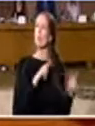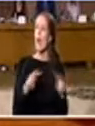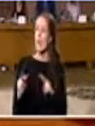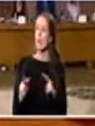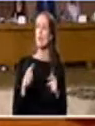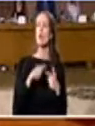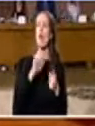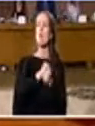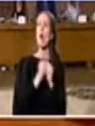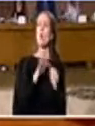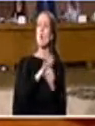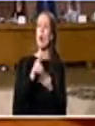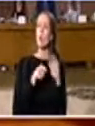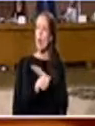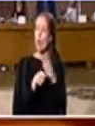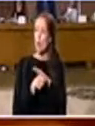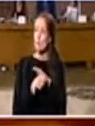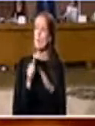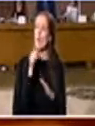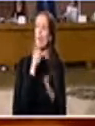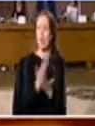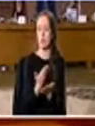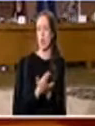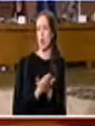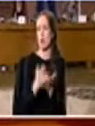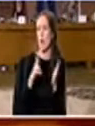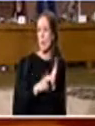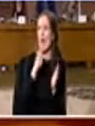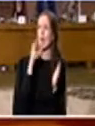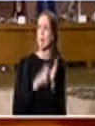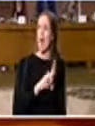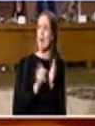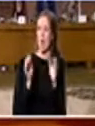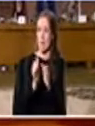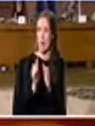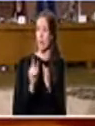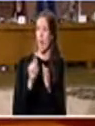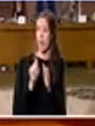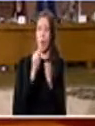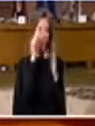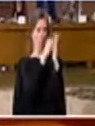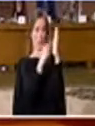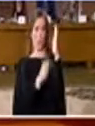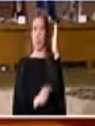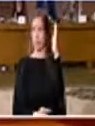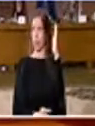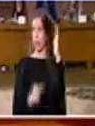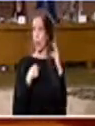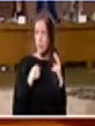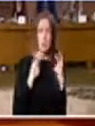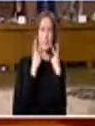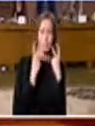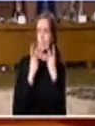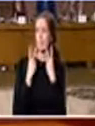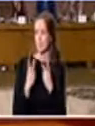borbu protiv korupcije i naravno na segment osnovnih prava i prava manjina, nego na veliki broj poglavlja sa kojima ćemo se